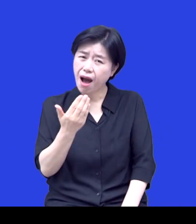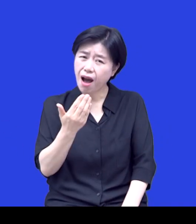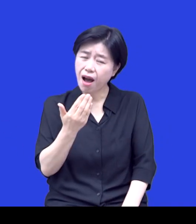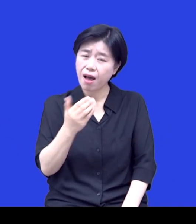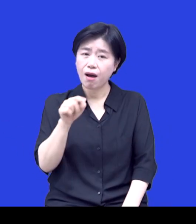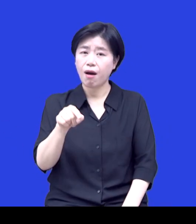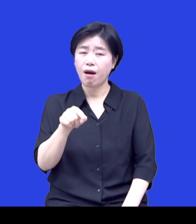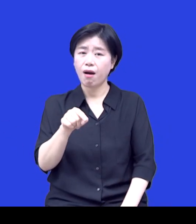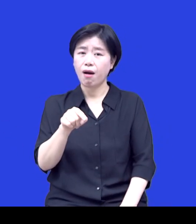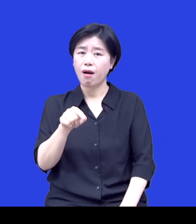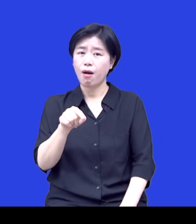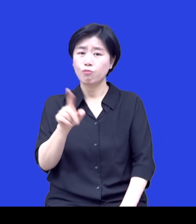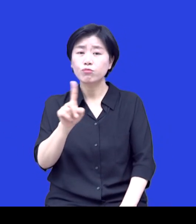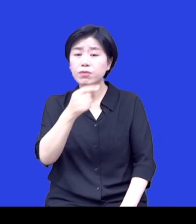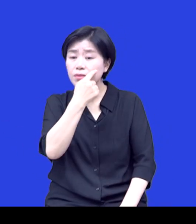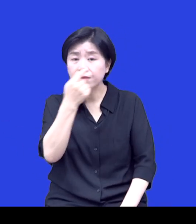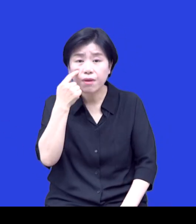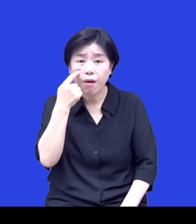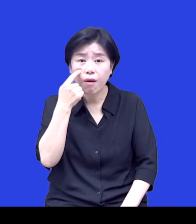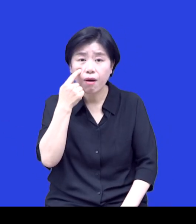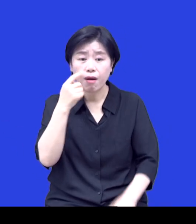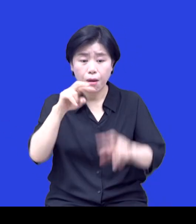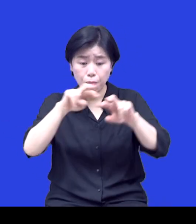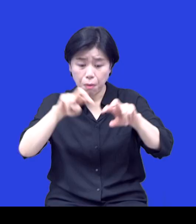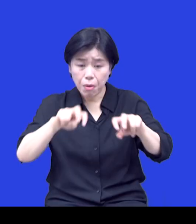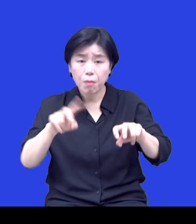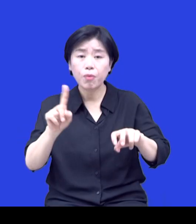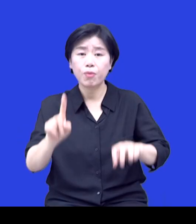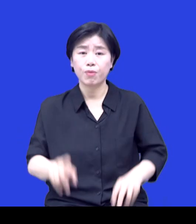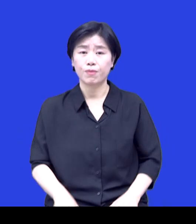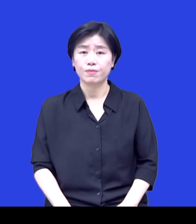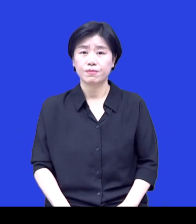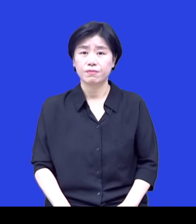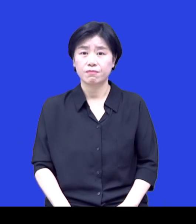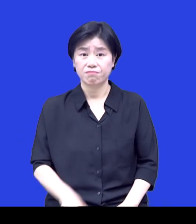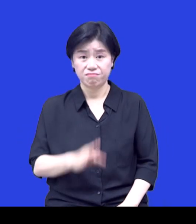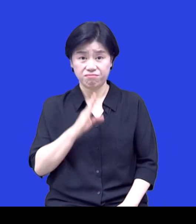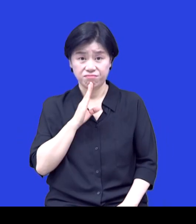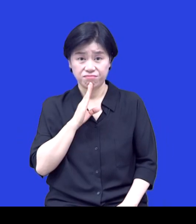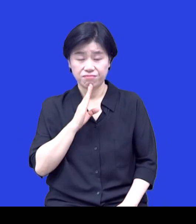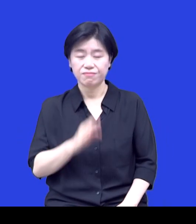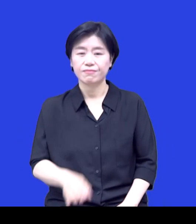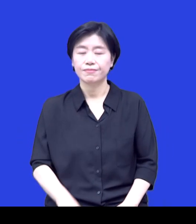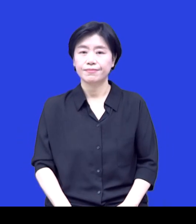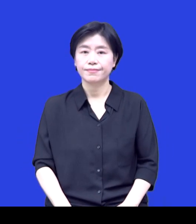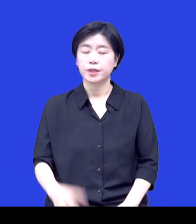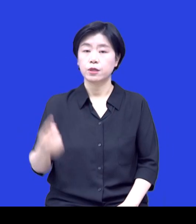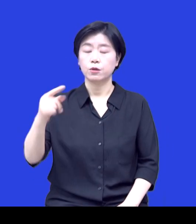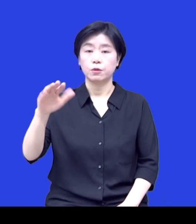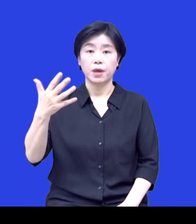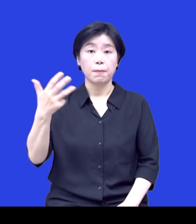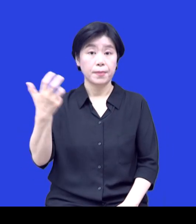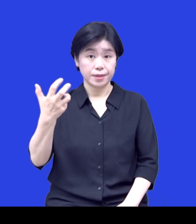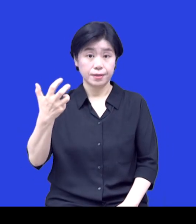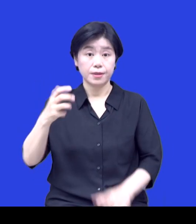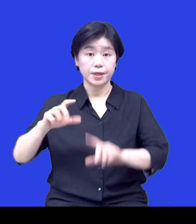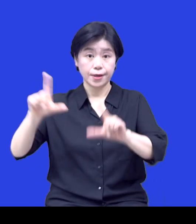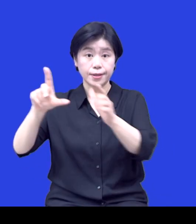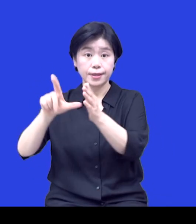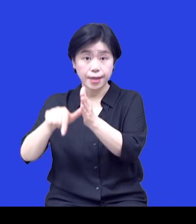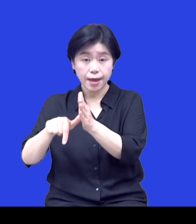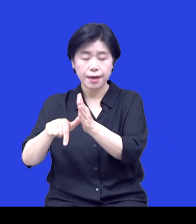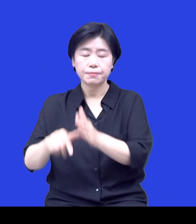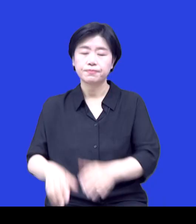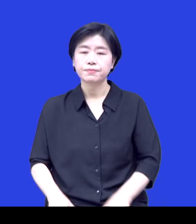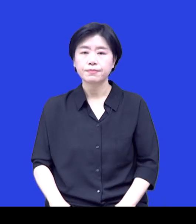과학적 근거가 있나? 이게 뭐 데이터가 있나요? 이게 진짜 말하는 대로 돼요? 그 80년대 초반에 그 뇌신경학